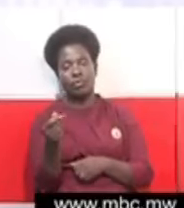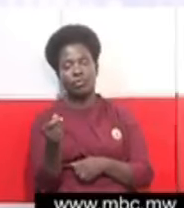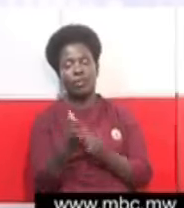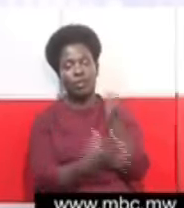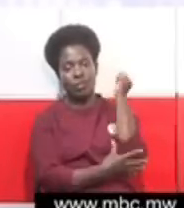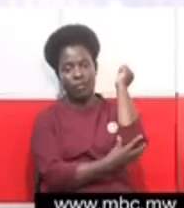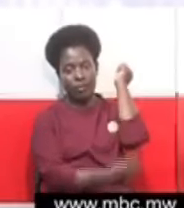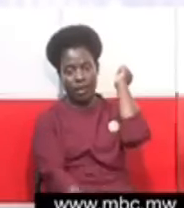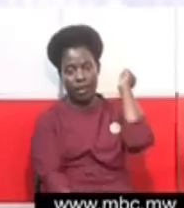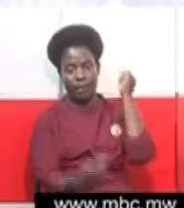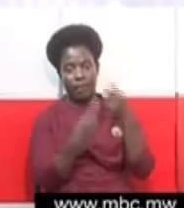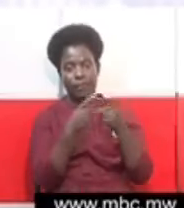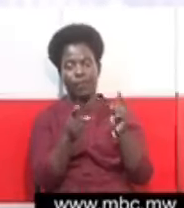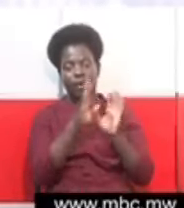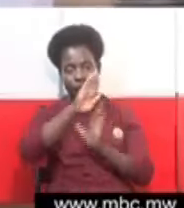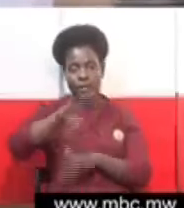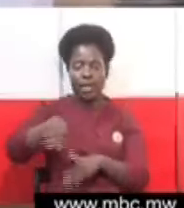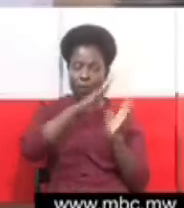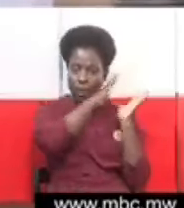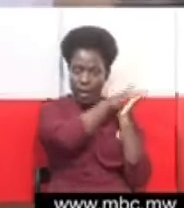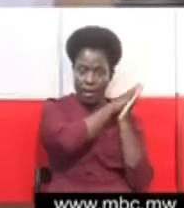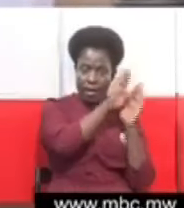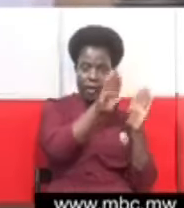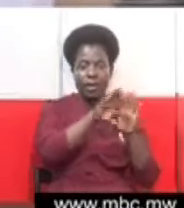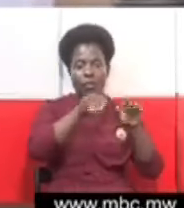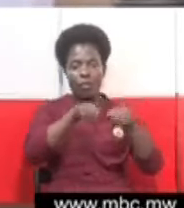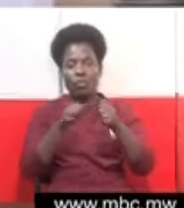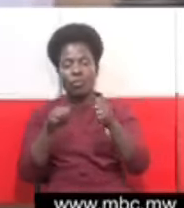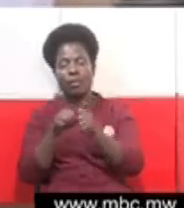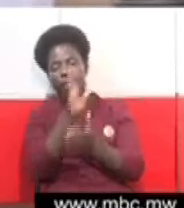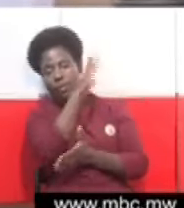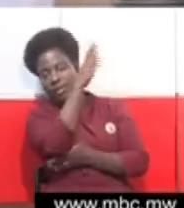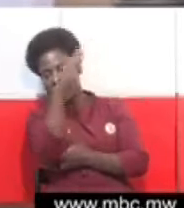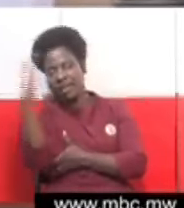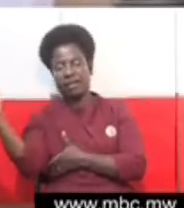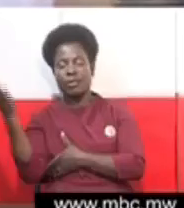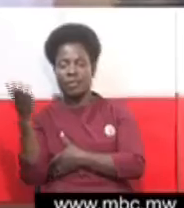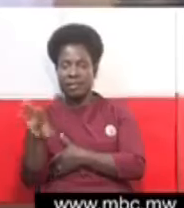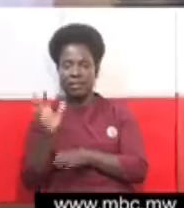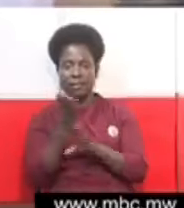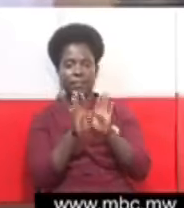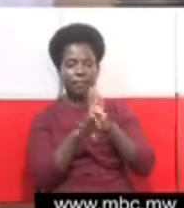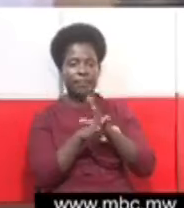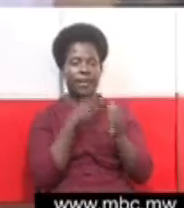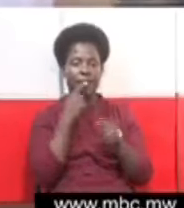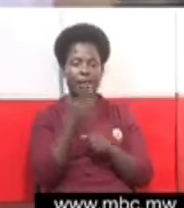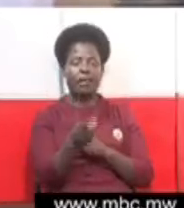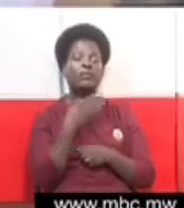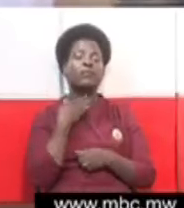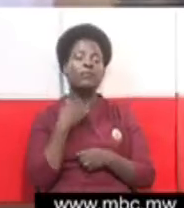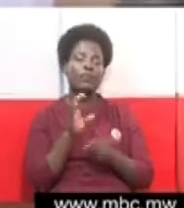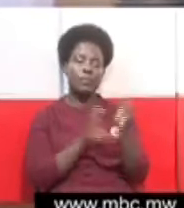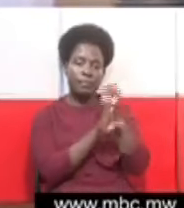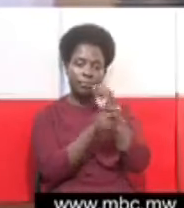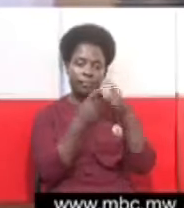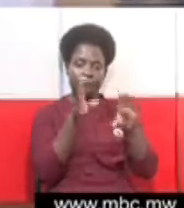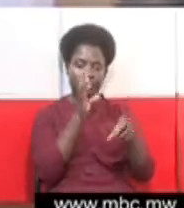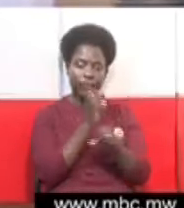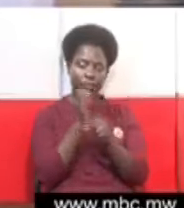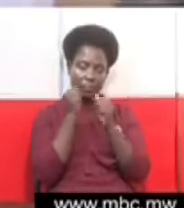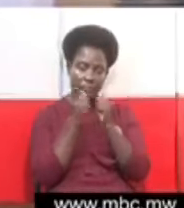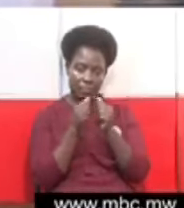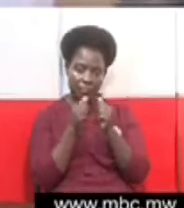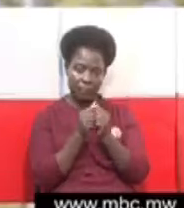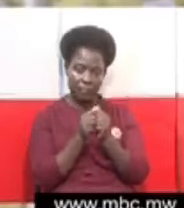umphawi, kutaya kwa chikhalidwe komanso kuwonongeka kwa chilengedwe mwa zina zomwe ati zikufuna maikowa komanso mpingo agwirane